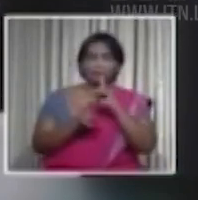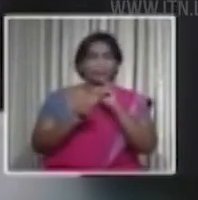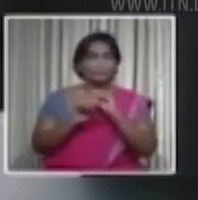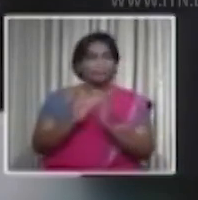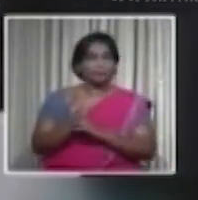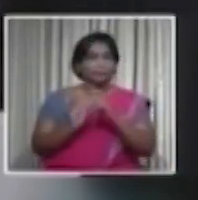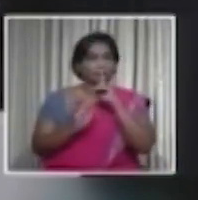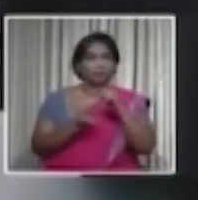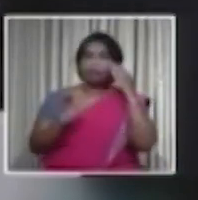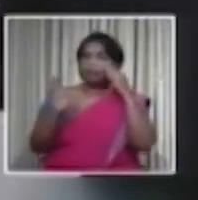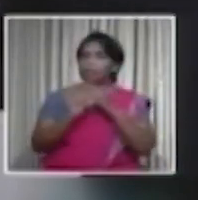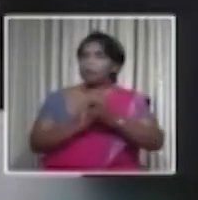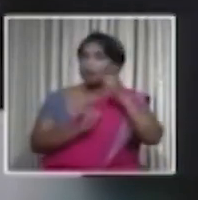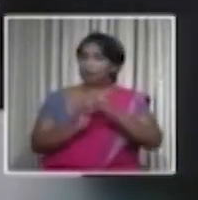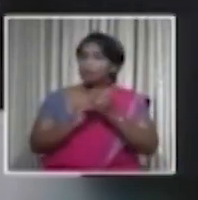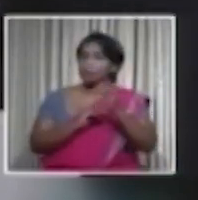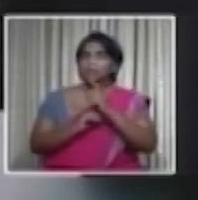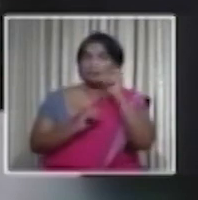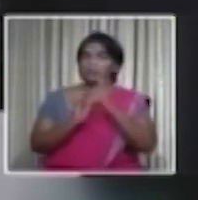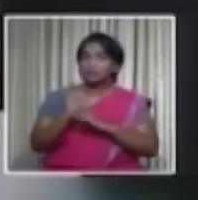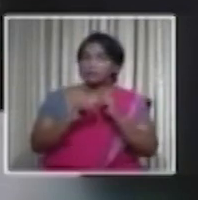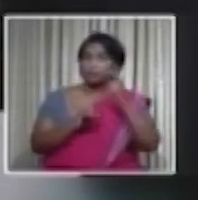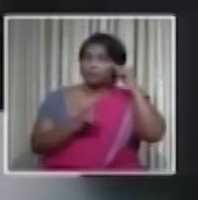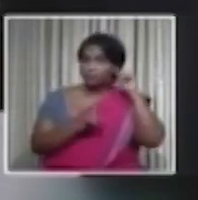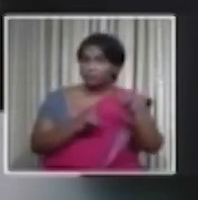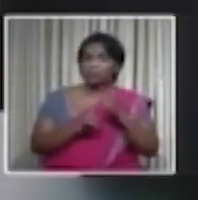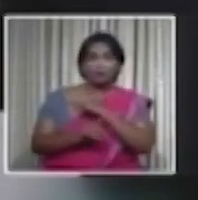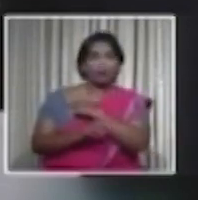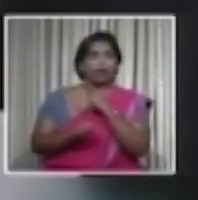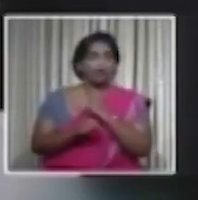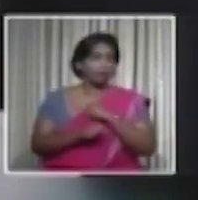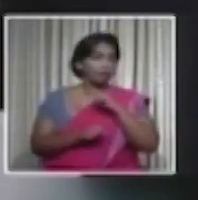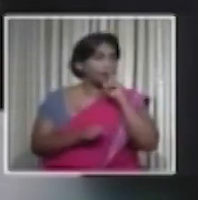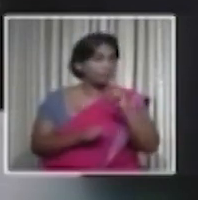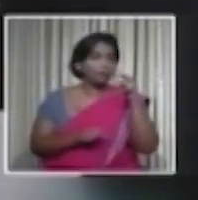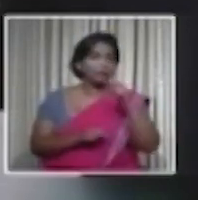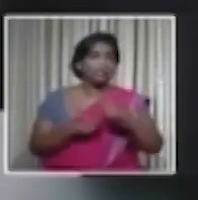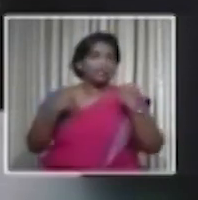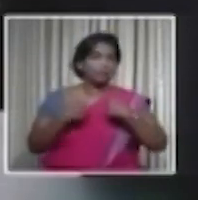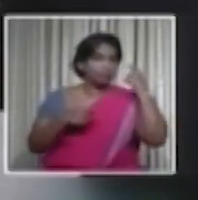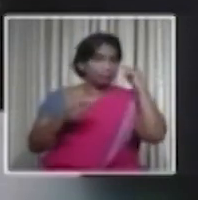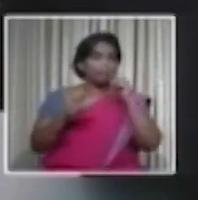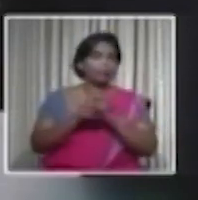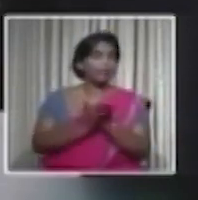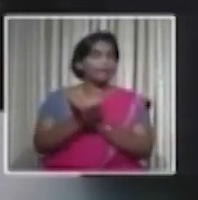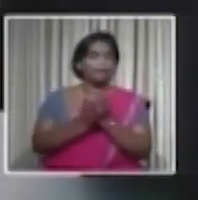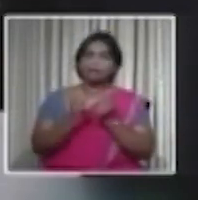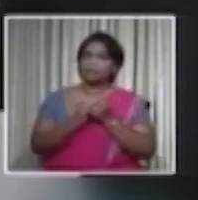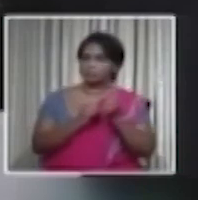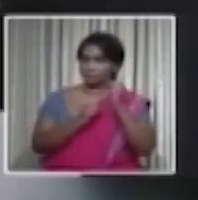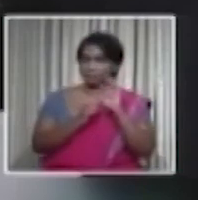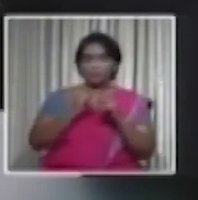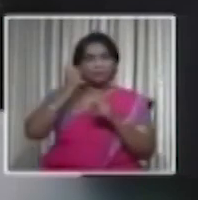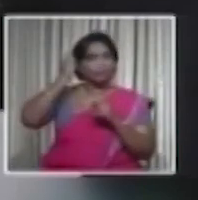ඉල්ලනවා මේ සඳහා අවසර ලබා නගර සභාවට විරුද්ධව ආණ්ඩුකාරතුමියගේ ඉල්ලනවා මේ සභාපතිතුමාට විරුද්ධව විනය පියවර ගන්න කියන එක